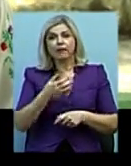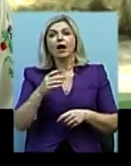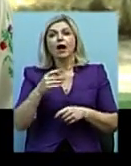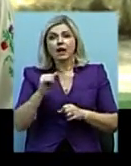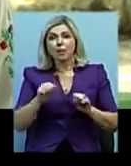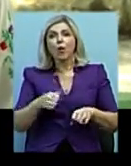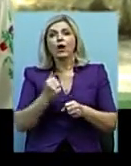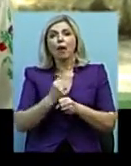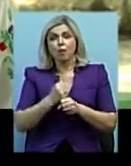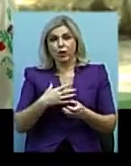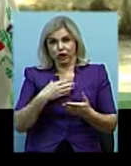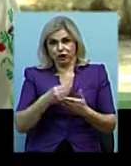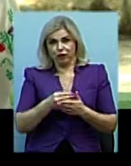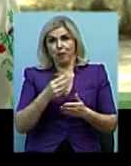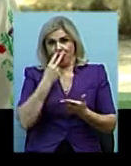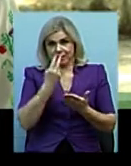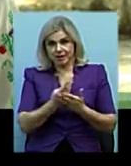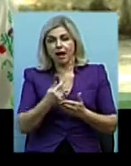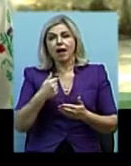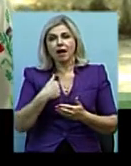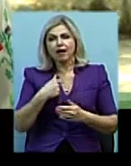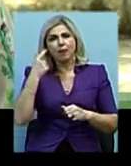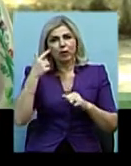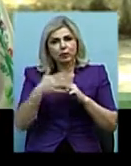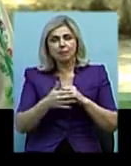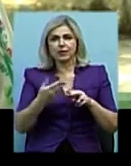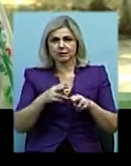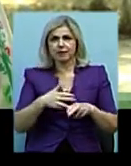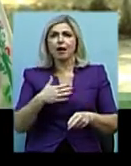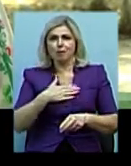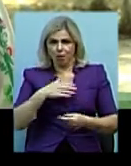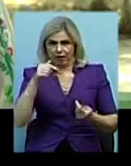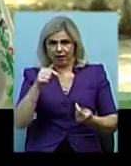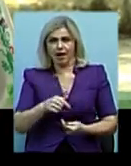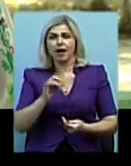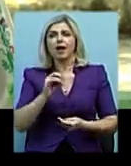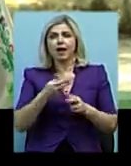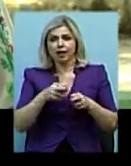свої показати. Я розумію, що це моє і дуже сподіваюся займатися цим і далі.